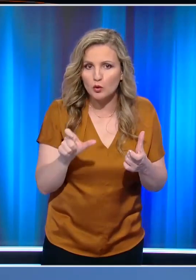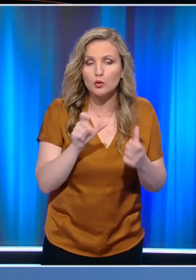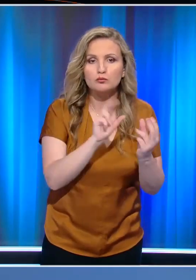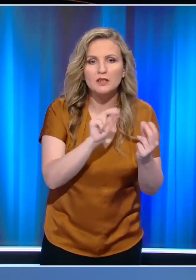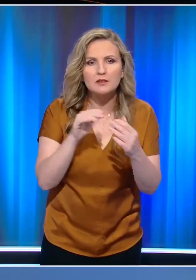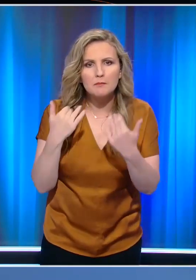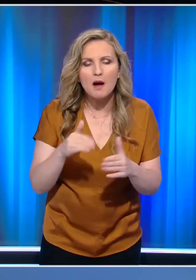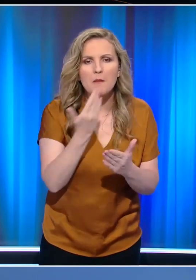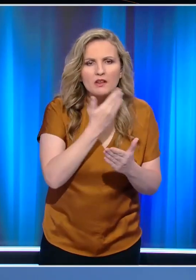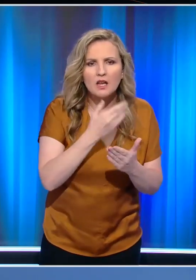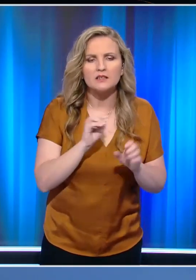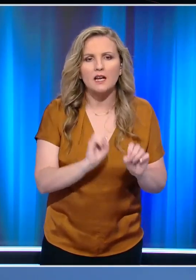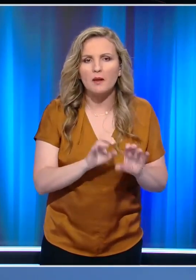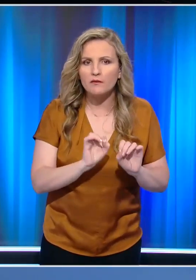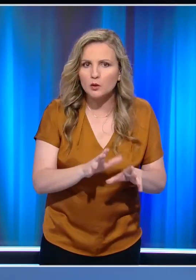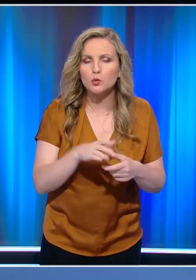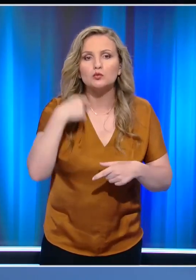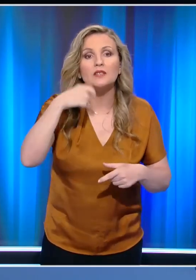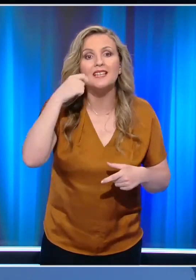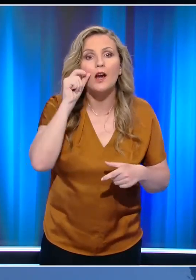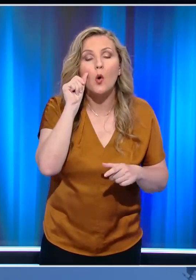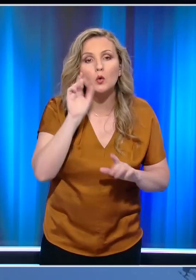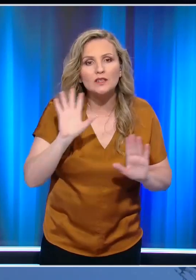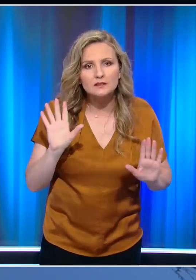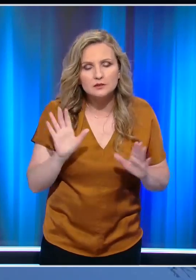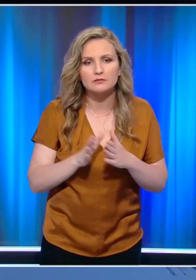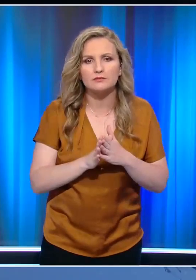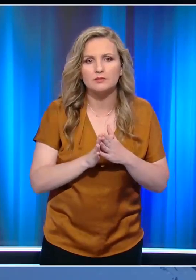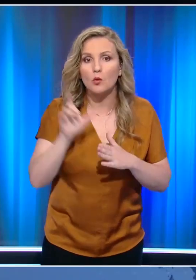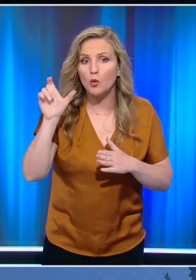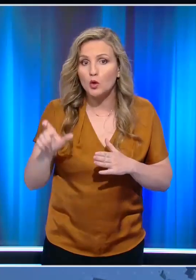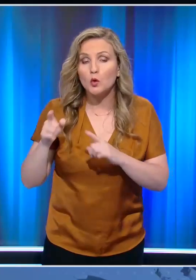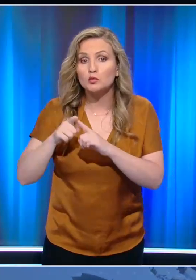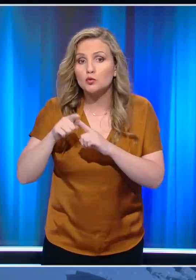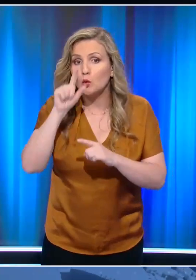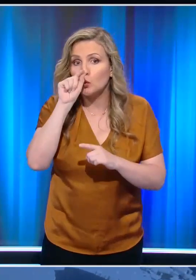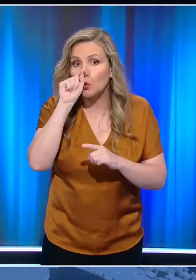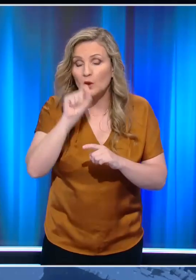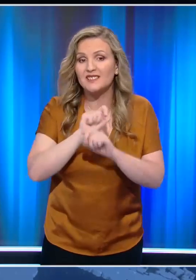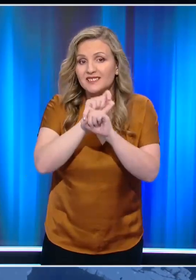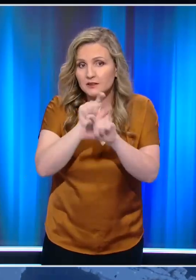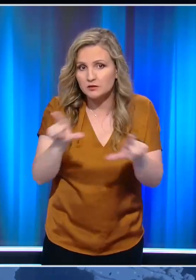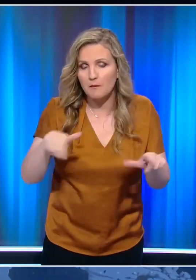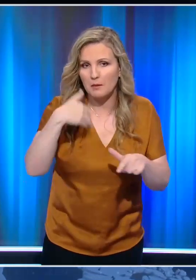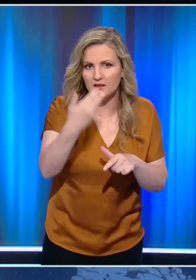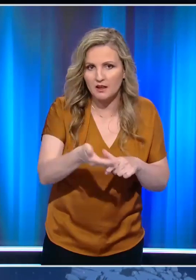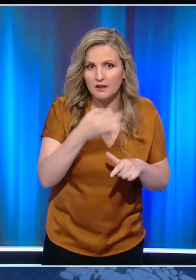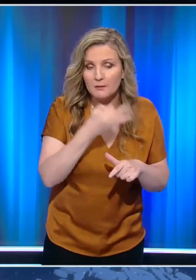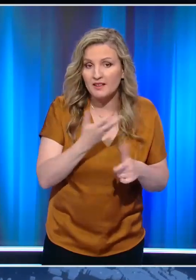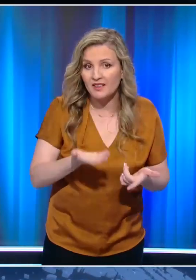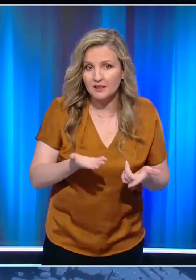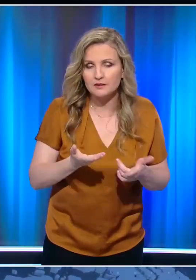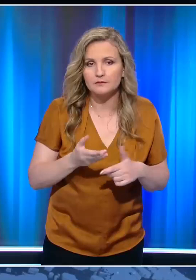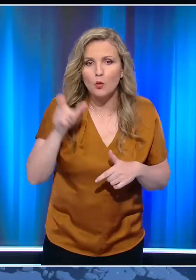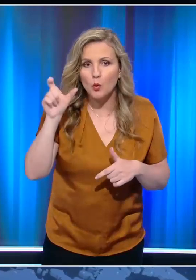με μαθητές, εκπαιδευτικούς αλλά και γονείς. Όπως σημείωσε χαρακτηριστικά και σε κάποιο tweet το οποίο ανάρτησε αμέσως μετά, για